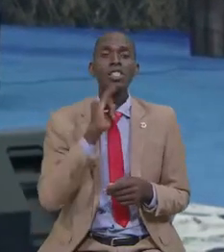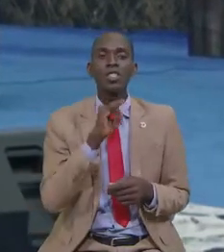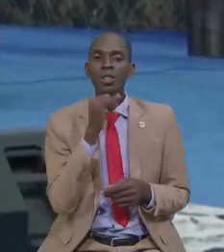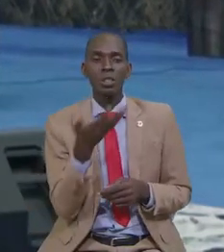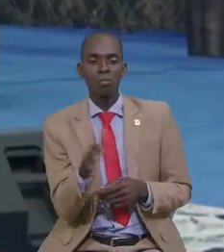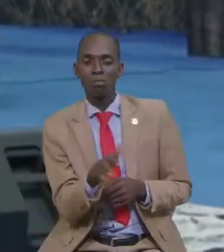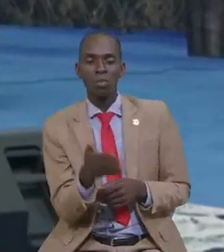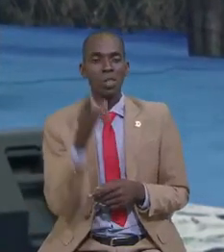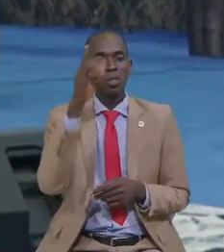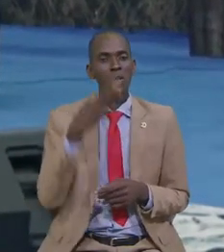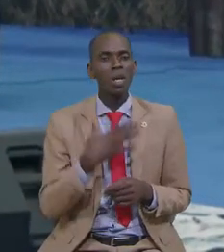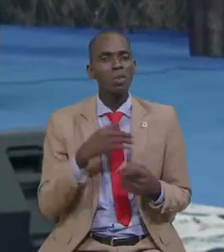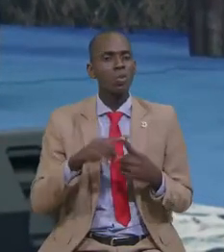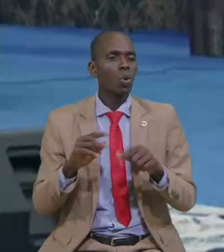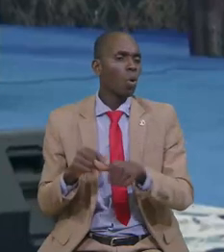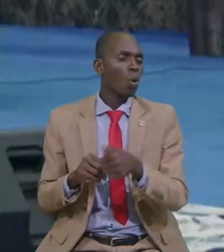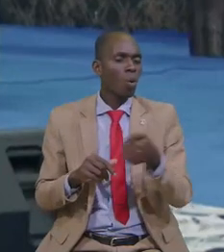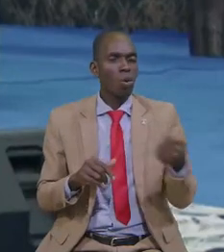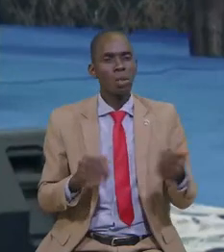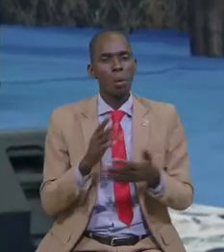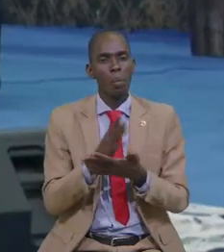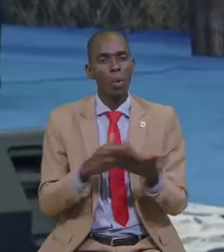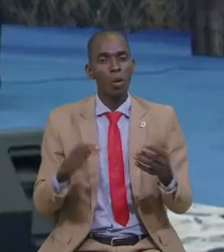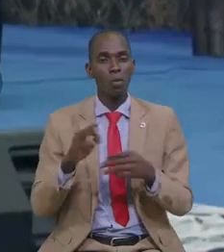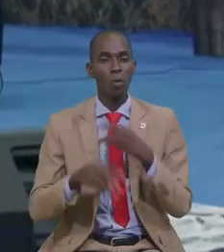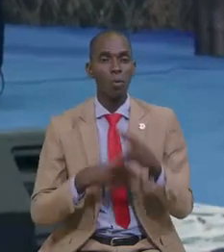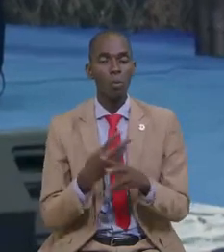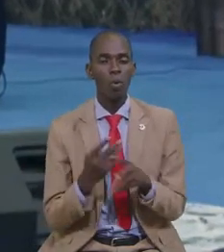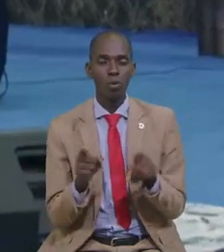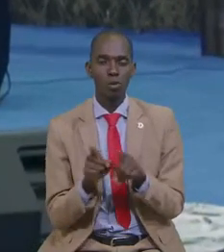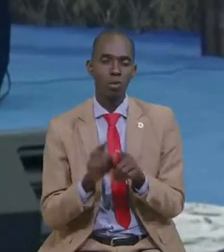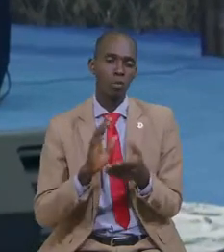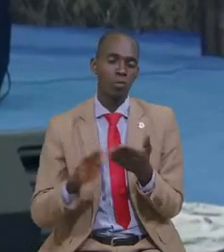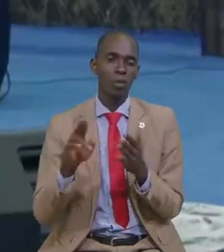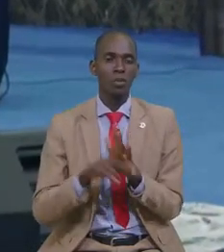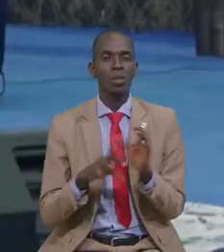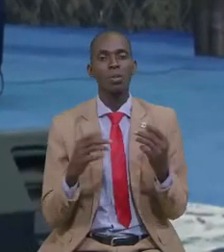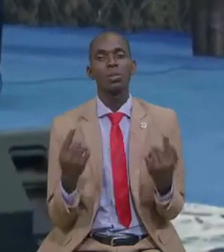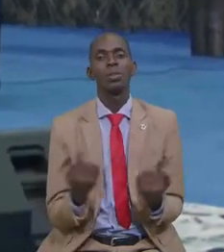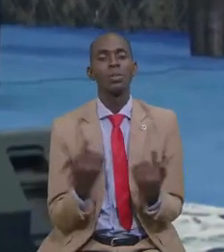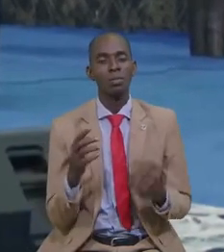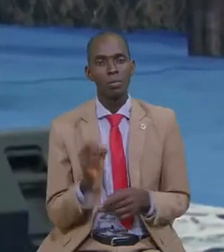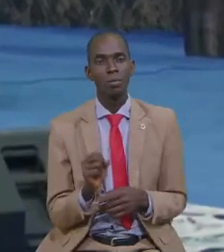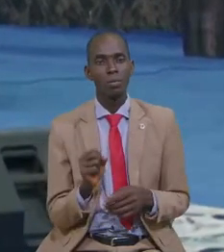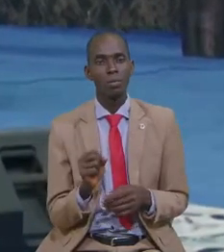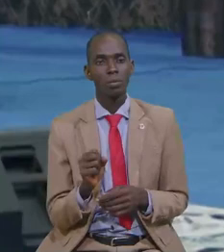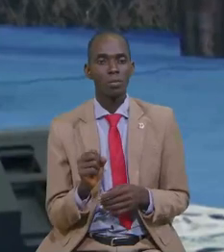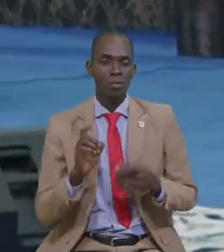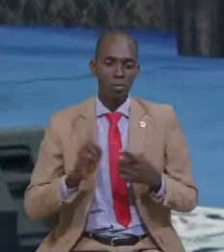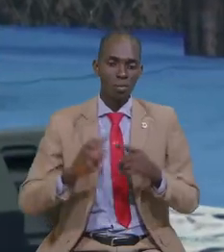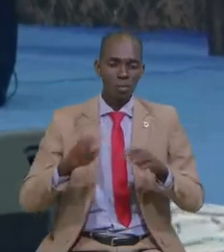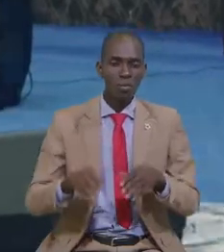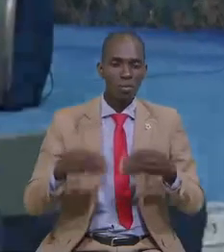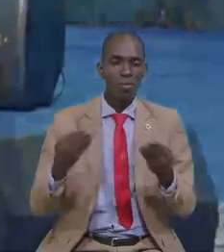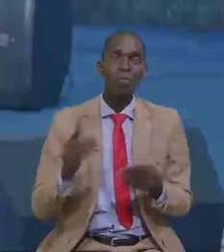Oui, il n'est pas le Dieu partial, mais il offre le pardon des péchés à tous.